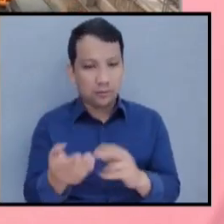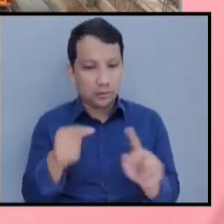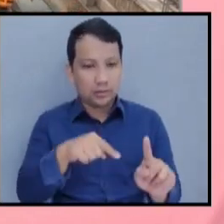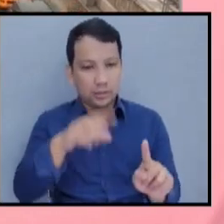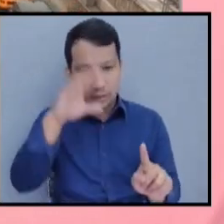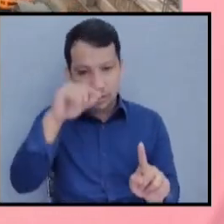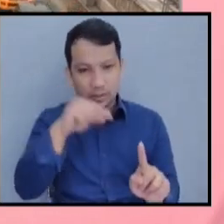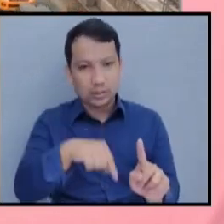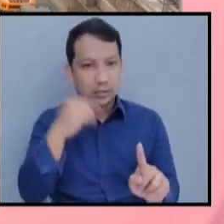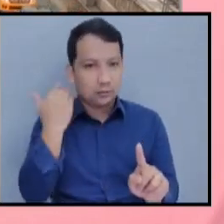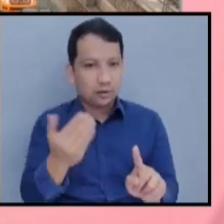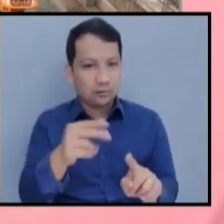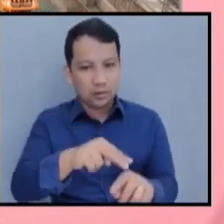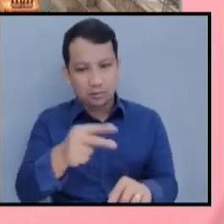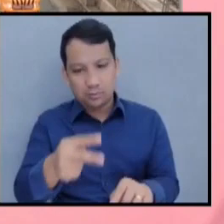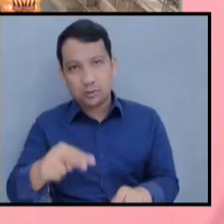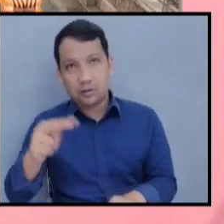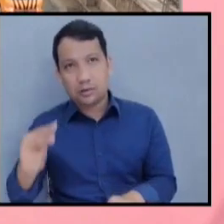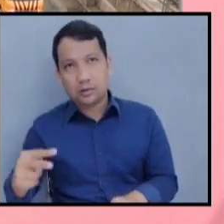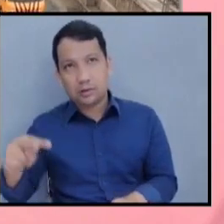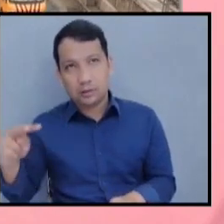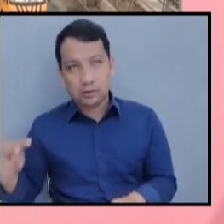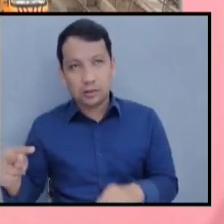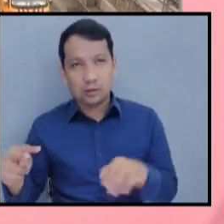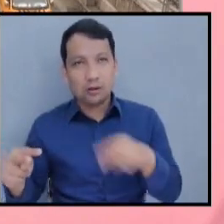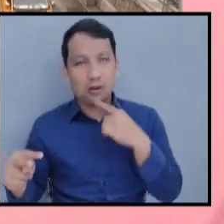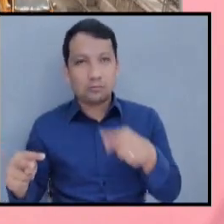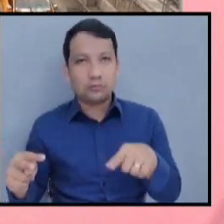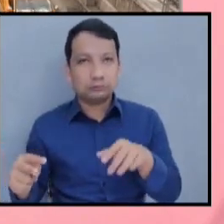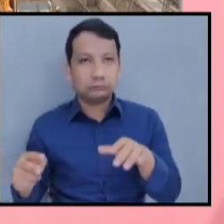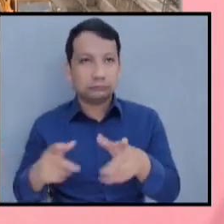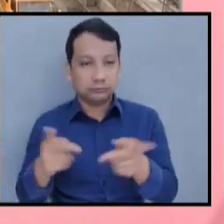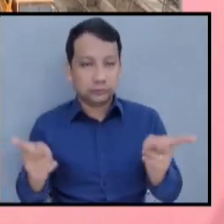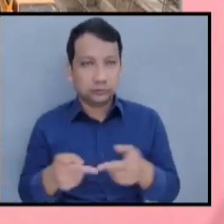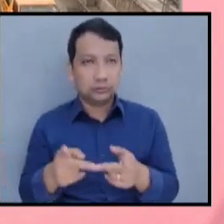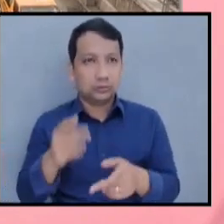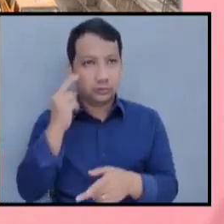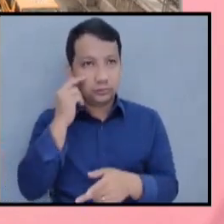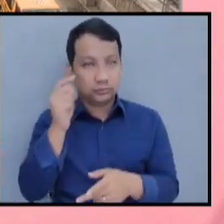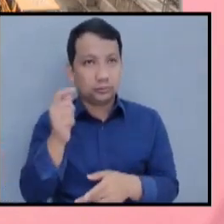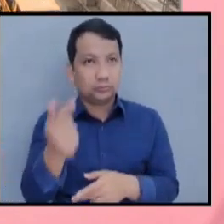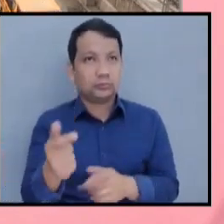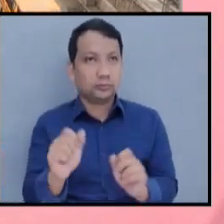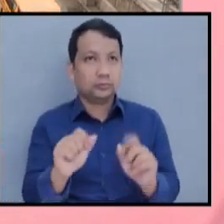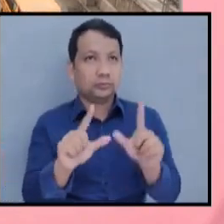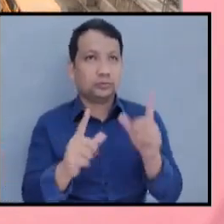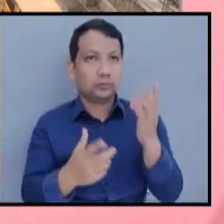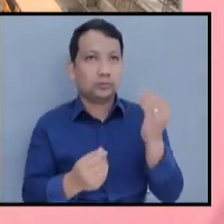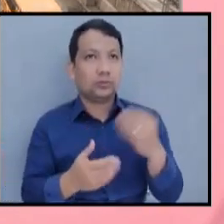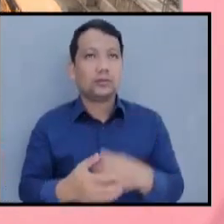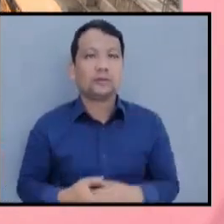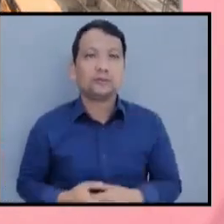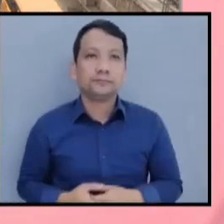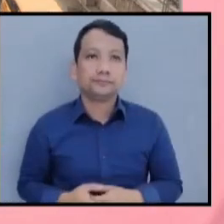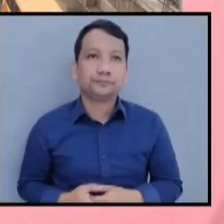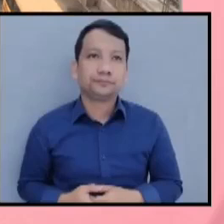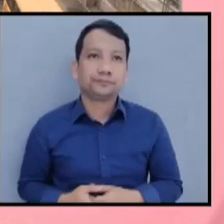nakitang palutang-lutang sa ilog sa lalawigan. Si Noel Talakay sa detalye live. Noel?